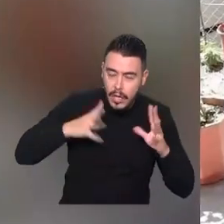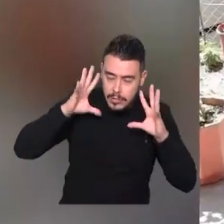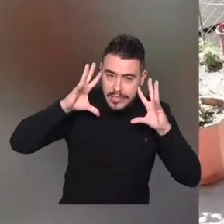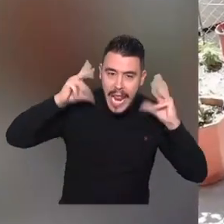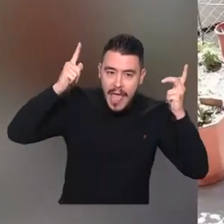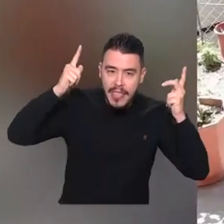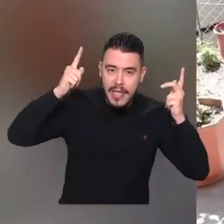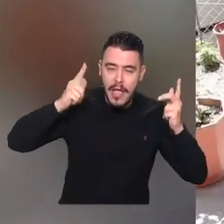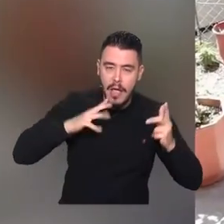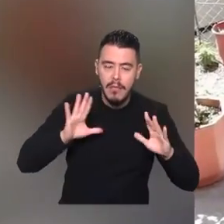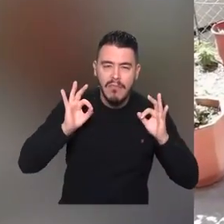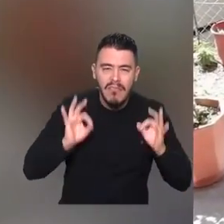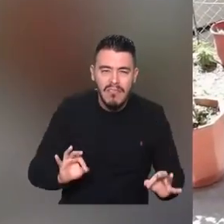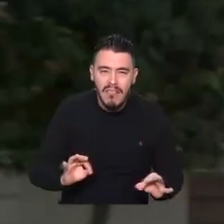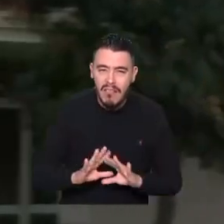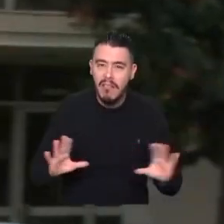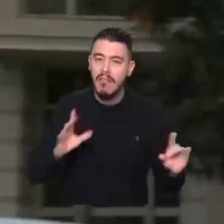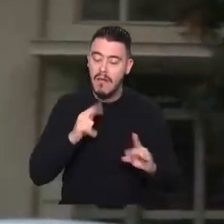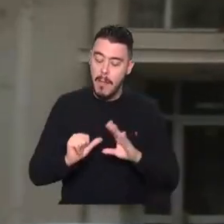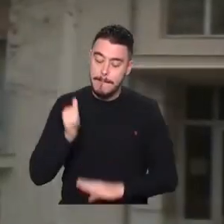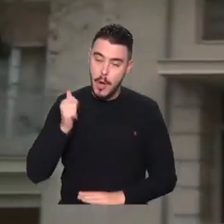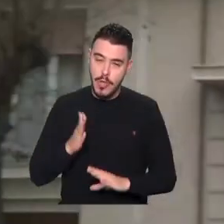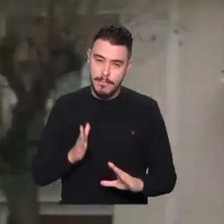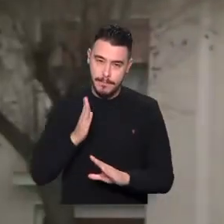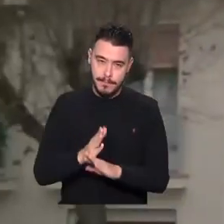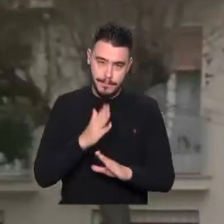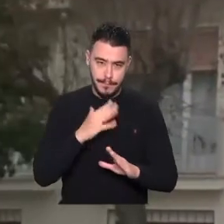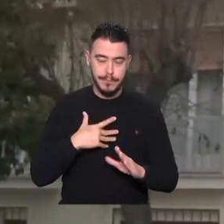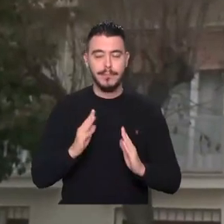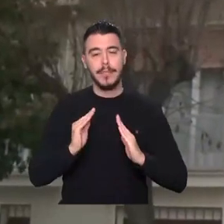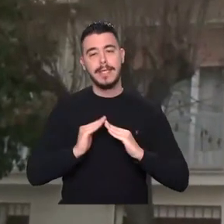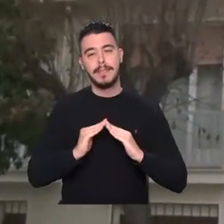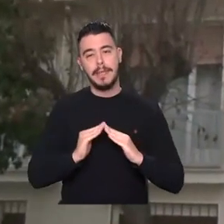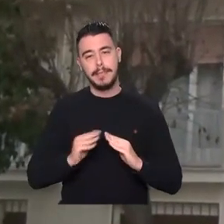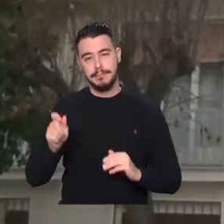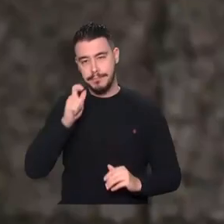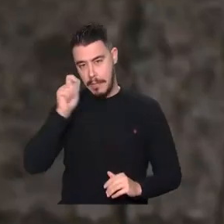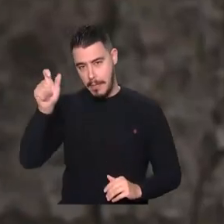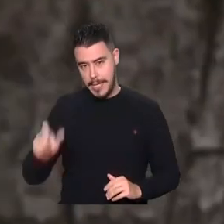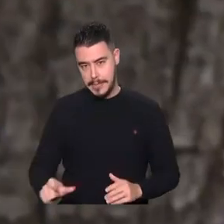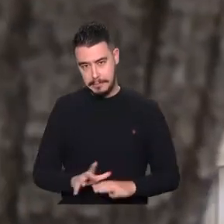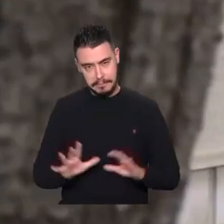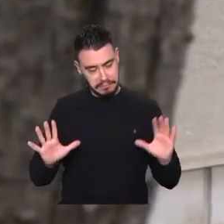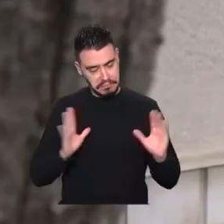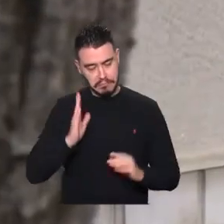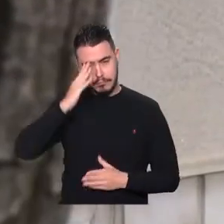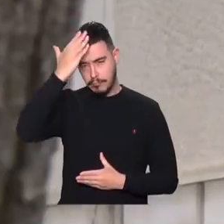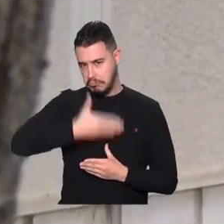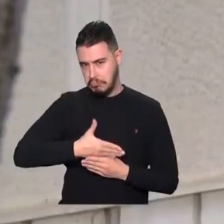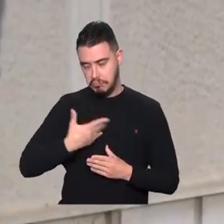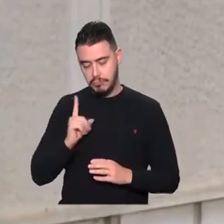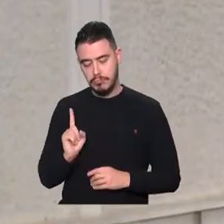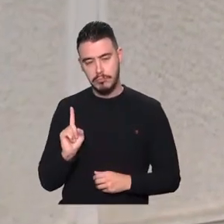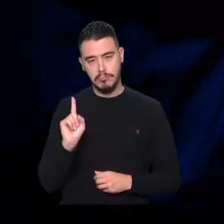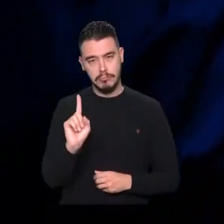Ο πατέρας της 18χρονης πήγε πρώτα από το σπίτι του στην Αργαλαστή Πηλίου. Δεν έδειξε σε κανέναν από την οικογένειά του το παραμικρό. Πήρε